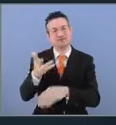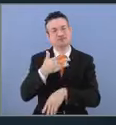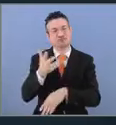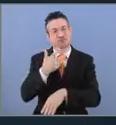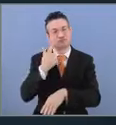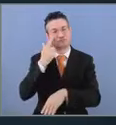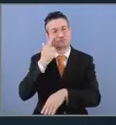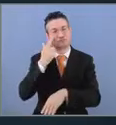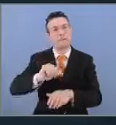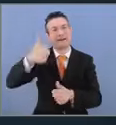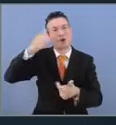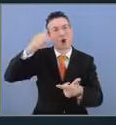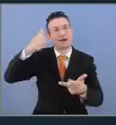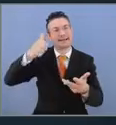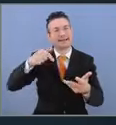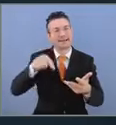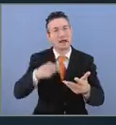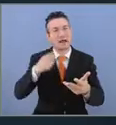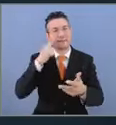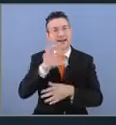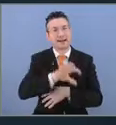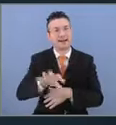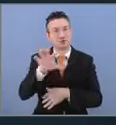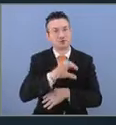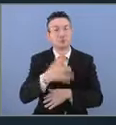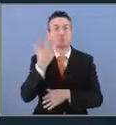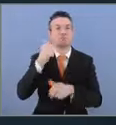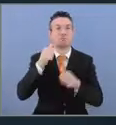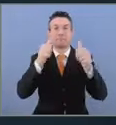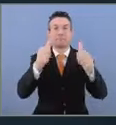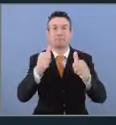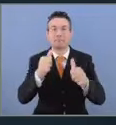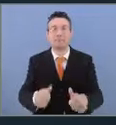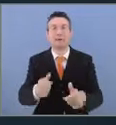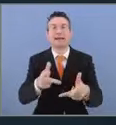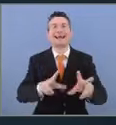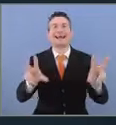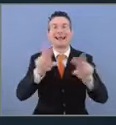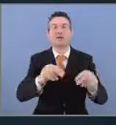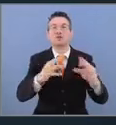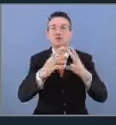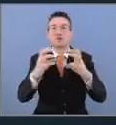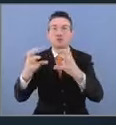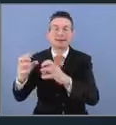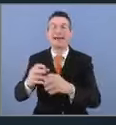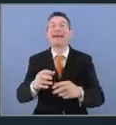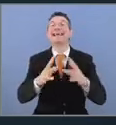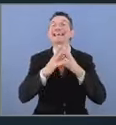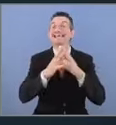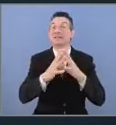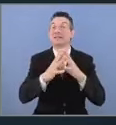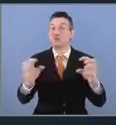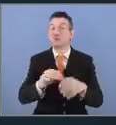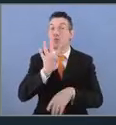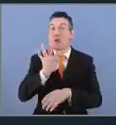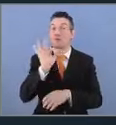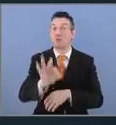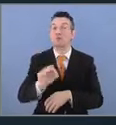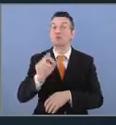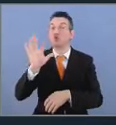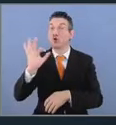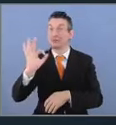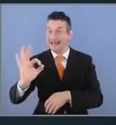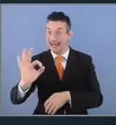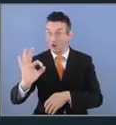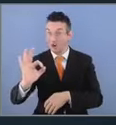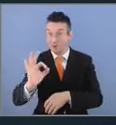Regione. Penso ai bandi per la reindustrializzazione e Industria 4.0. Tutto questo è un nuovo